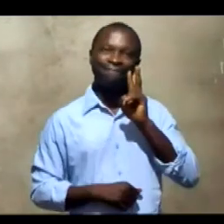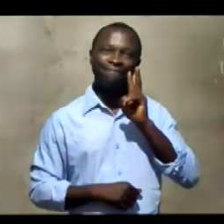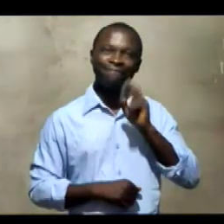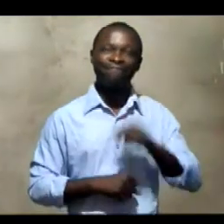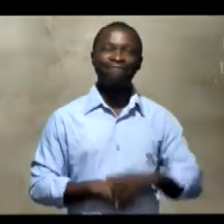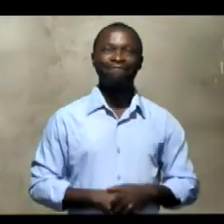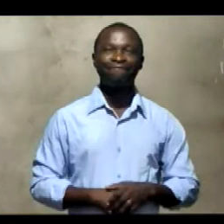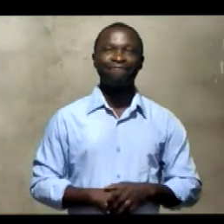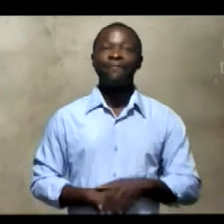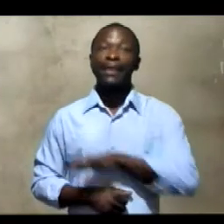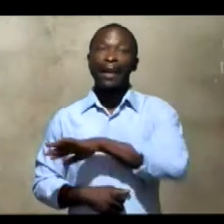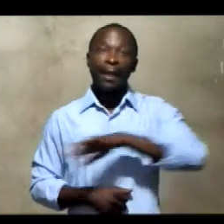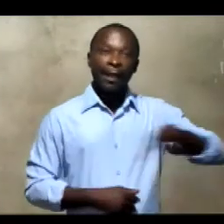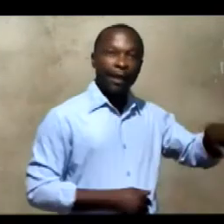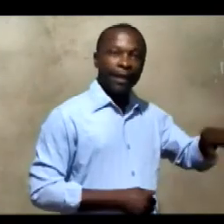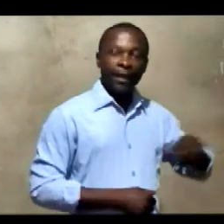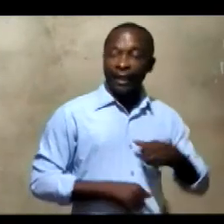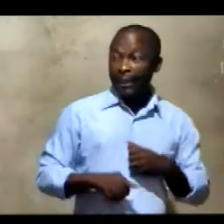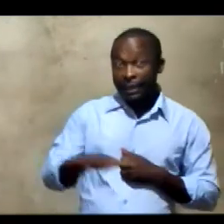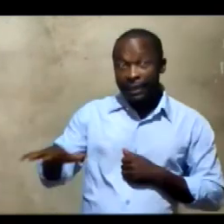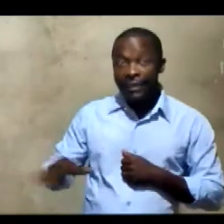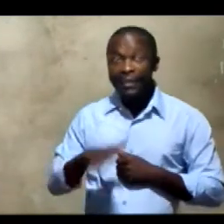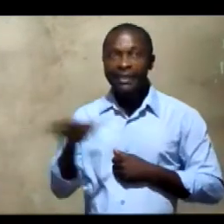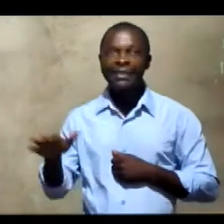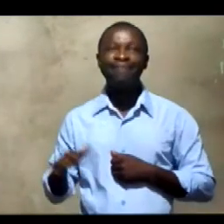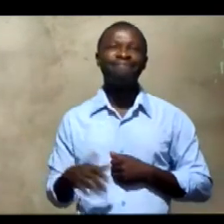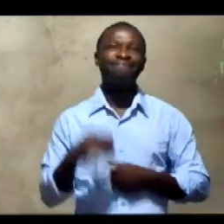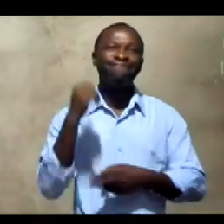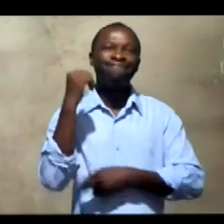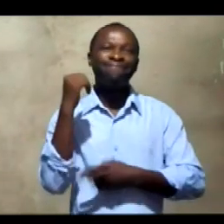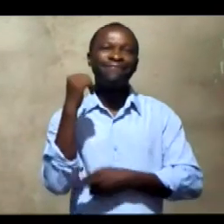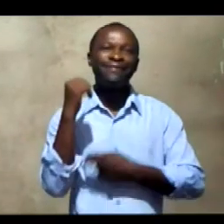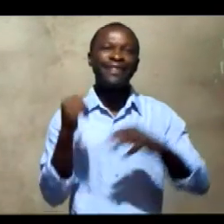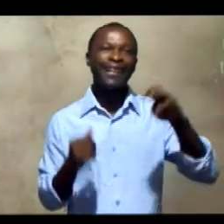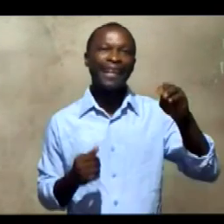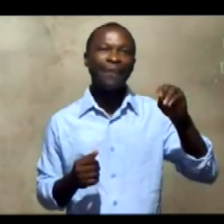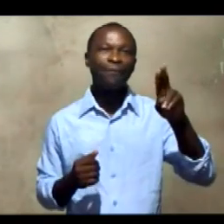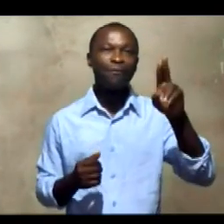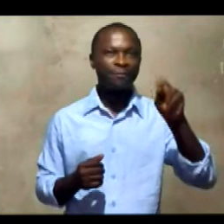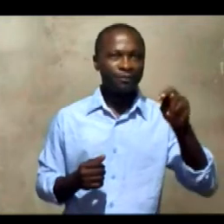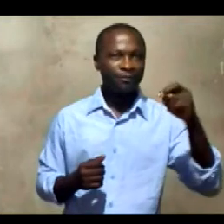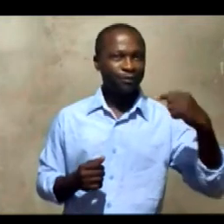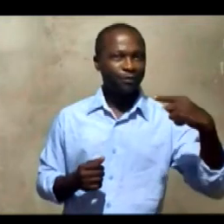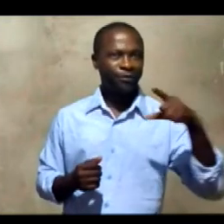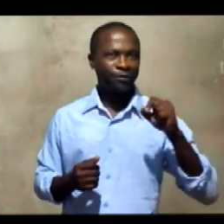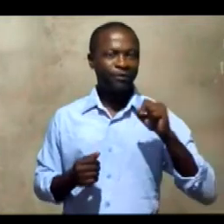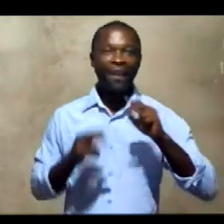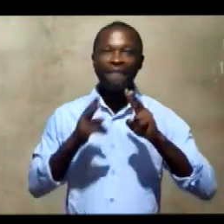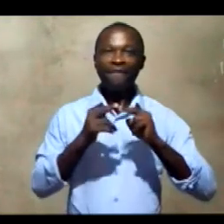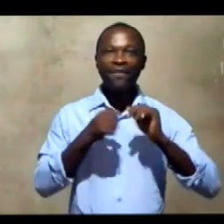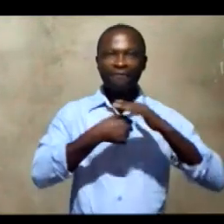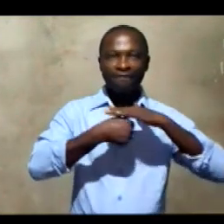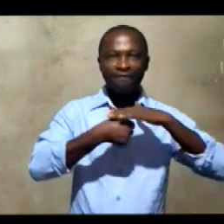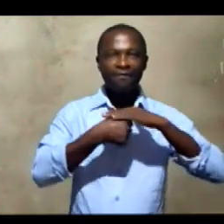s'ouvre. Ce deuil à Mandjo, dans le département du Mungo, là où un grave accident de la circulation a tué au